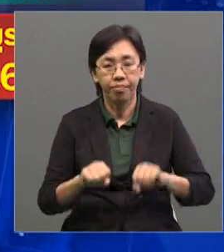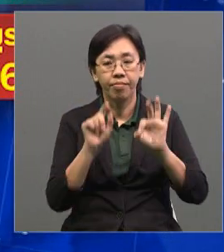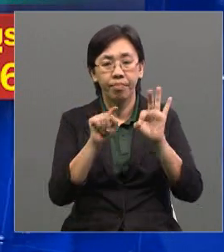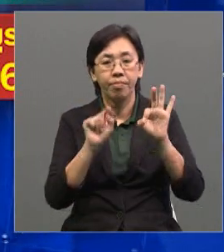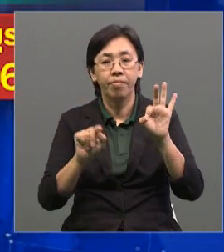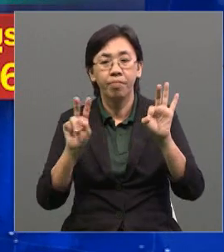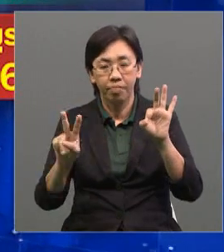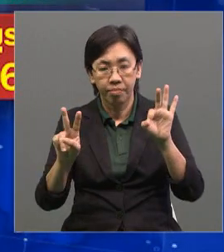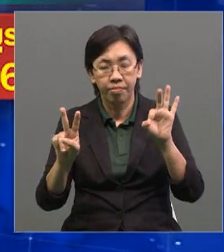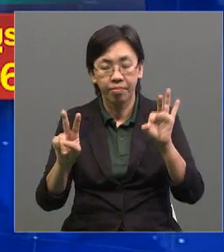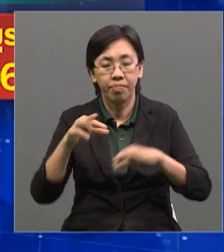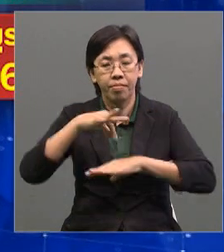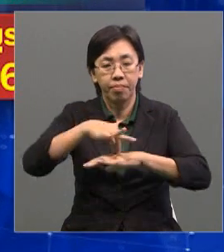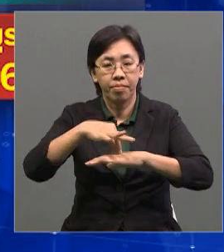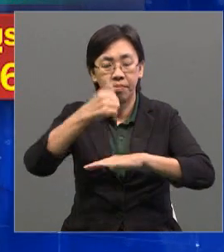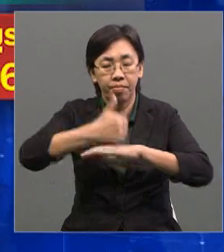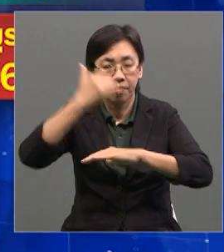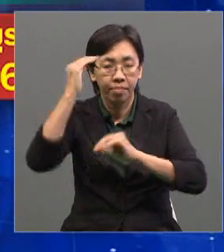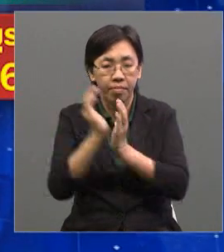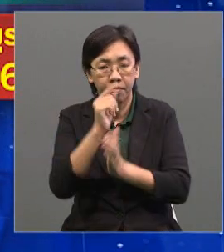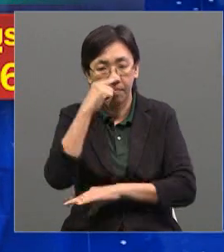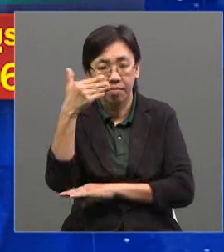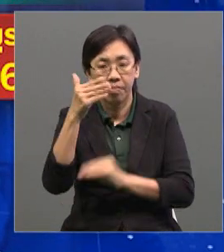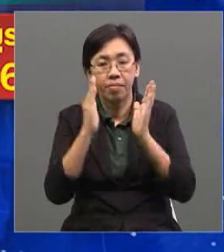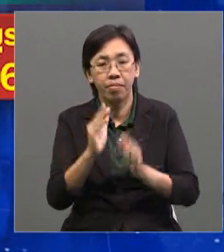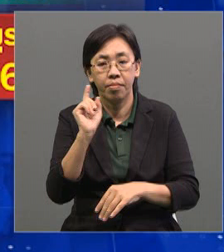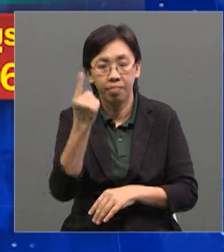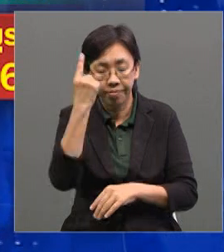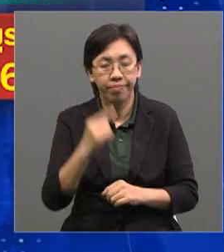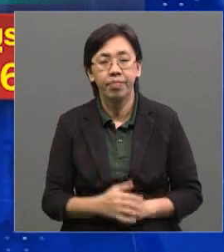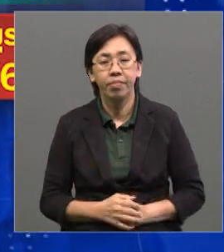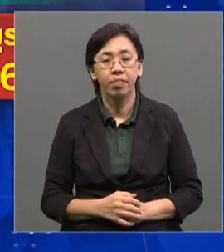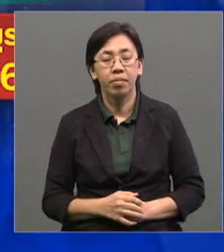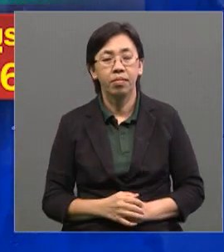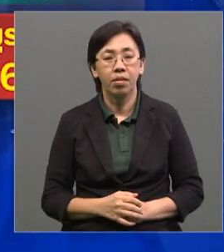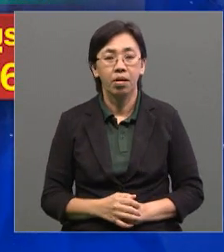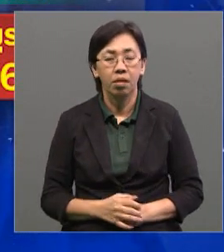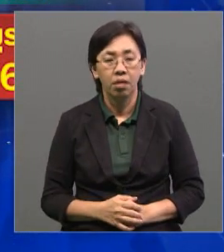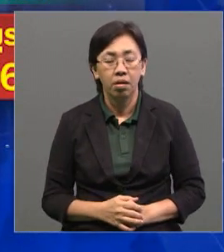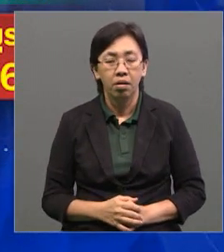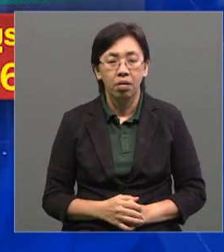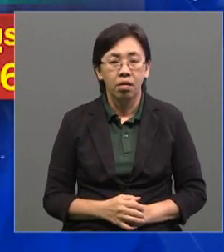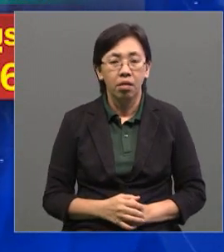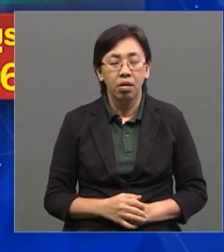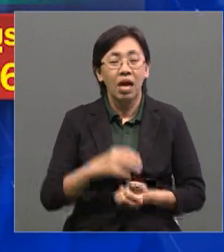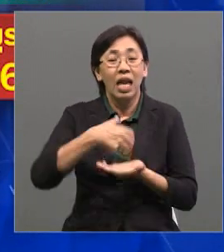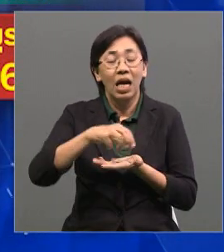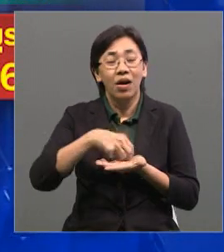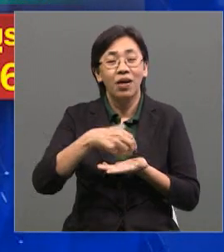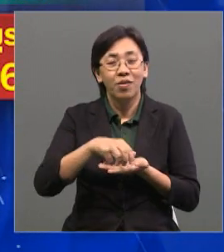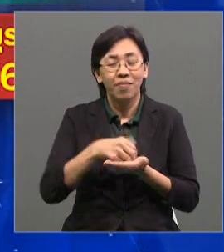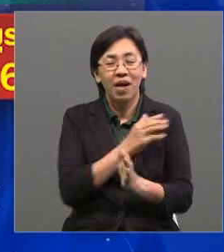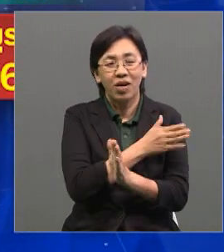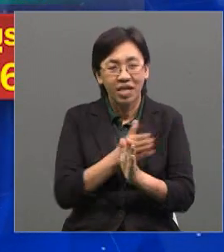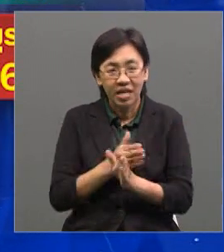สำหรับผู้บัญชาการตำรวจแห่งชาติคนใหม่นะคะทีนี้ยอีกทีสำหรับแคนดิตที่เราไล่เรียงกันมาตั้งหลายวันอ่านะ